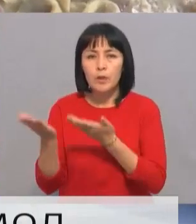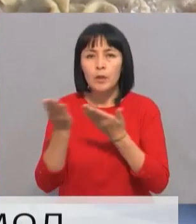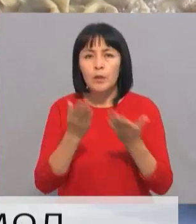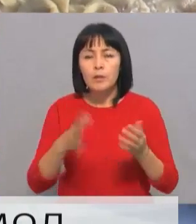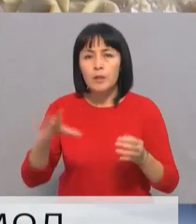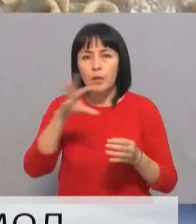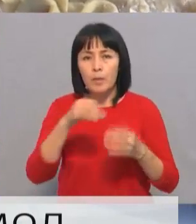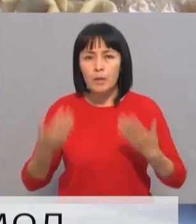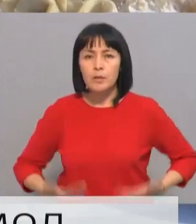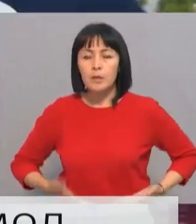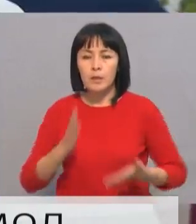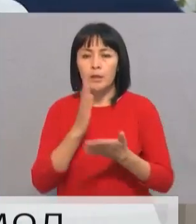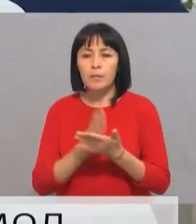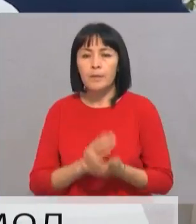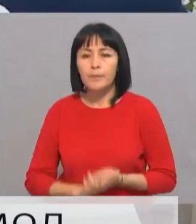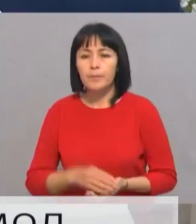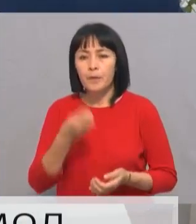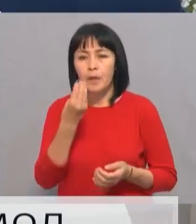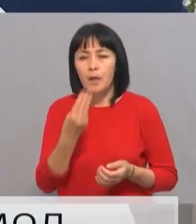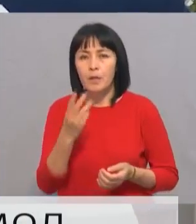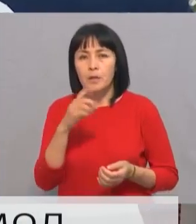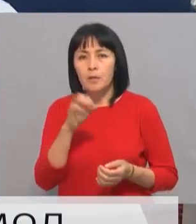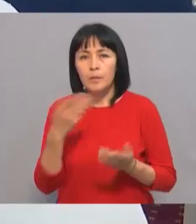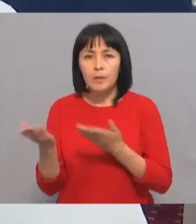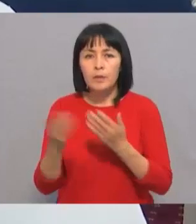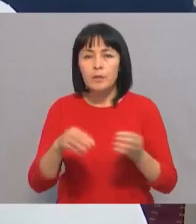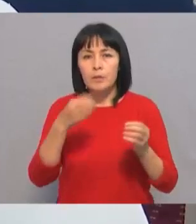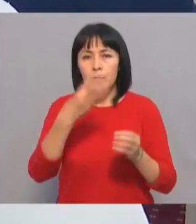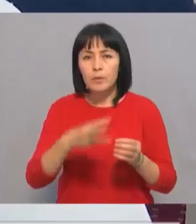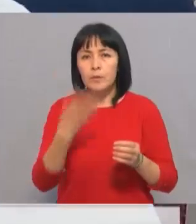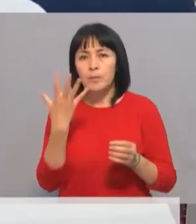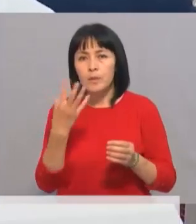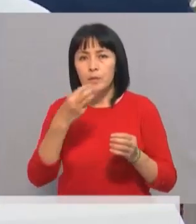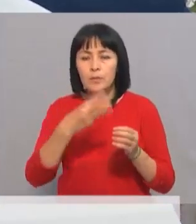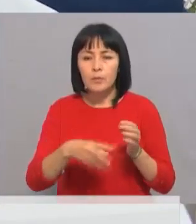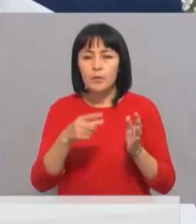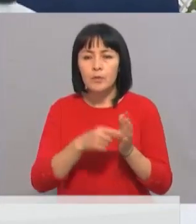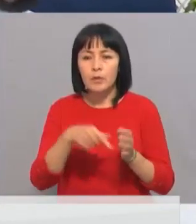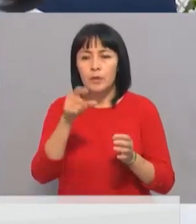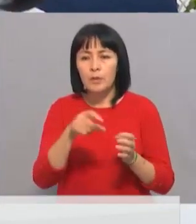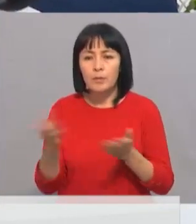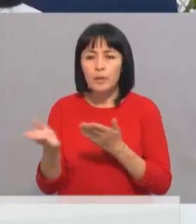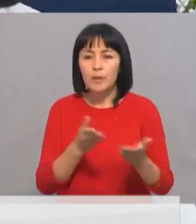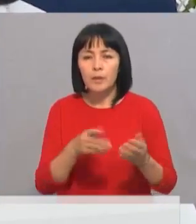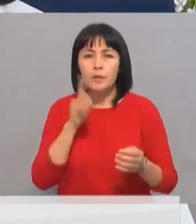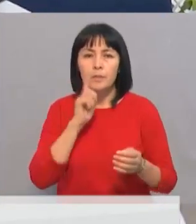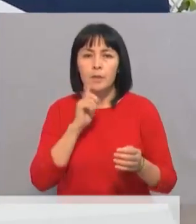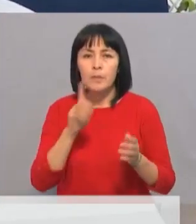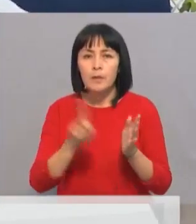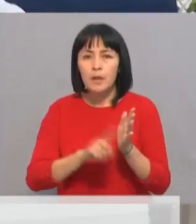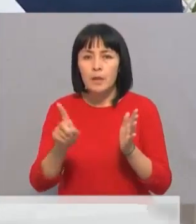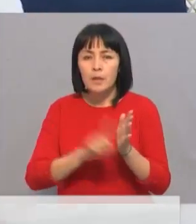келушілерге барлық жағдай жасалған. Шапағатқа бізге келушілер күніне 35-37 адам келеді. Бірақ қазір уақытша тасымалдау тоқтап